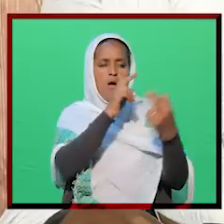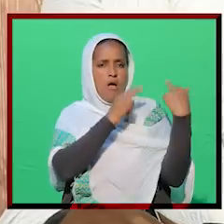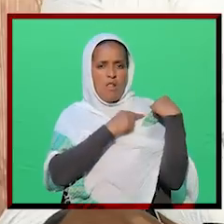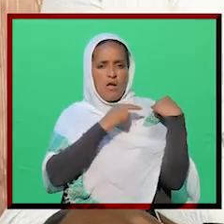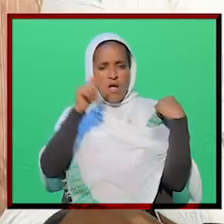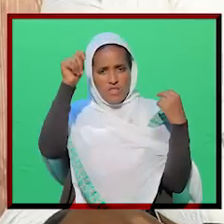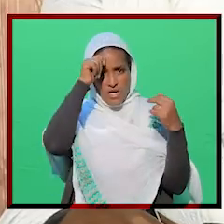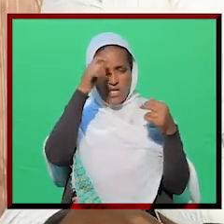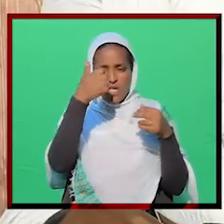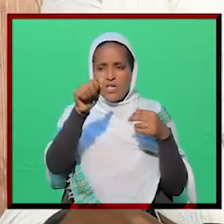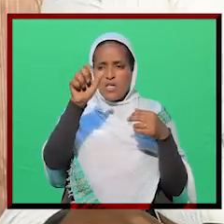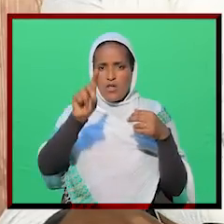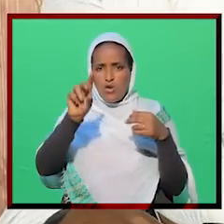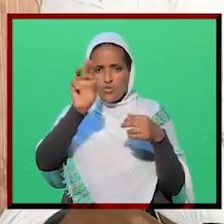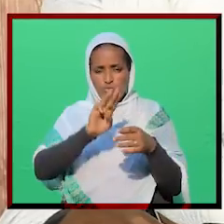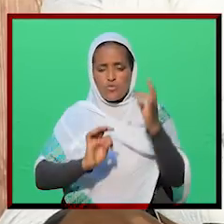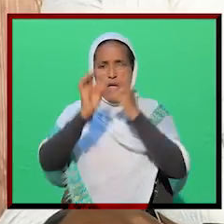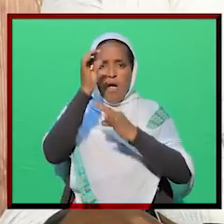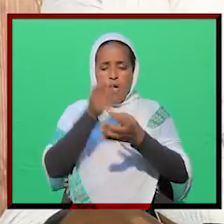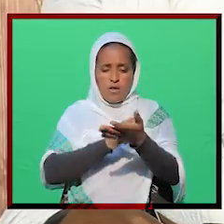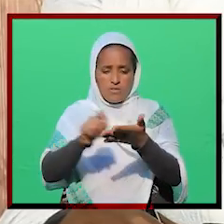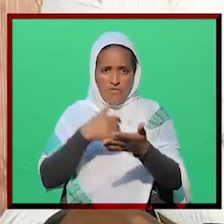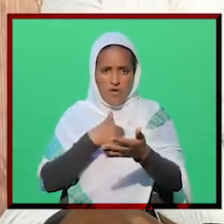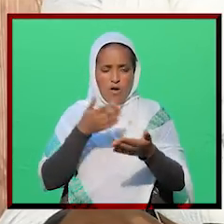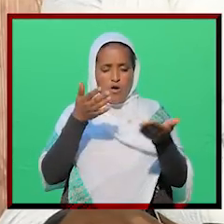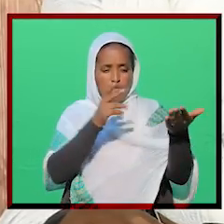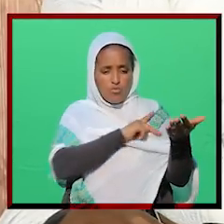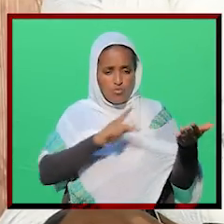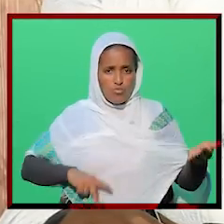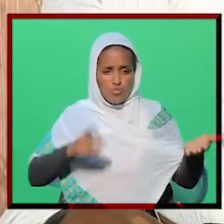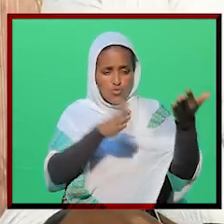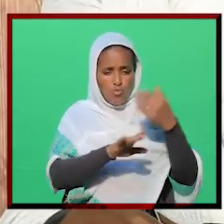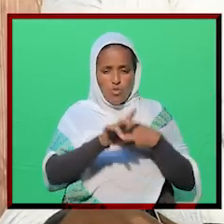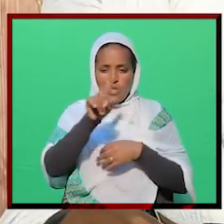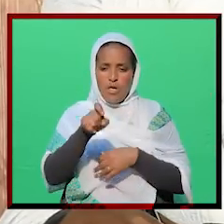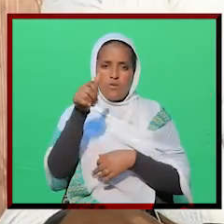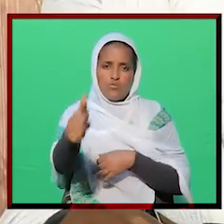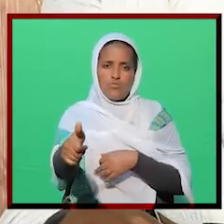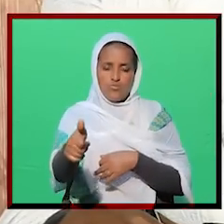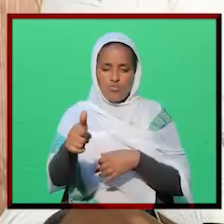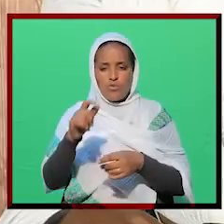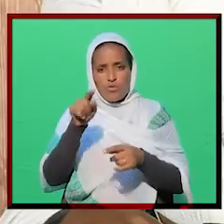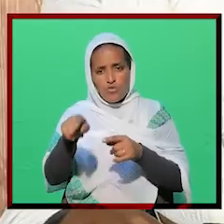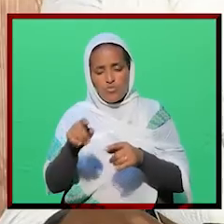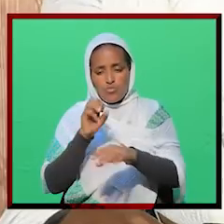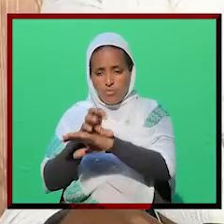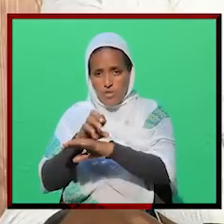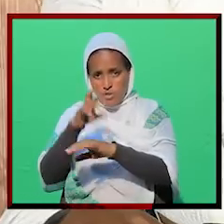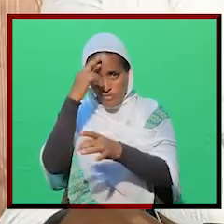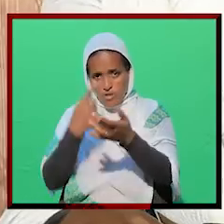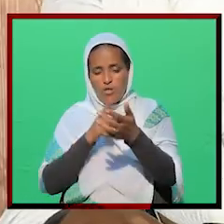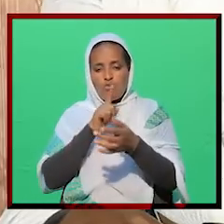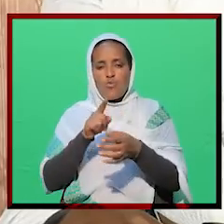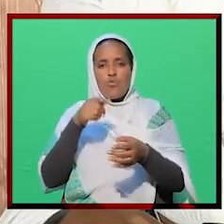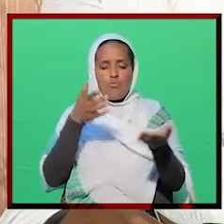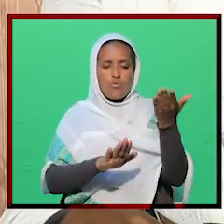ተክለ ኢየሱስ ዋቅጅራ በታሪክ እንደሚያነሱት ለንጉሱ መሞትም ተጠያቂ ያደርጉታል። በሱ ምክንያት እሱ በመከረው ክፉ ምክር ነው